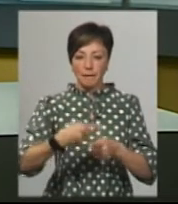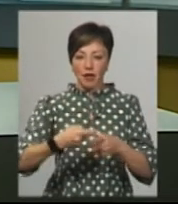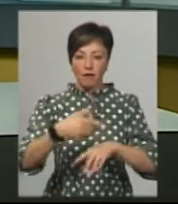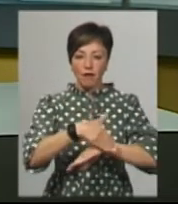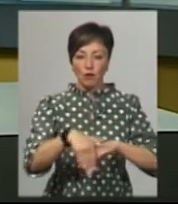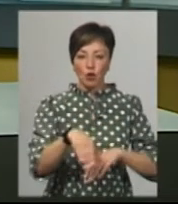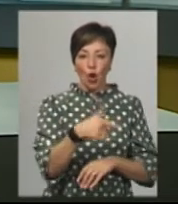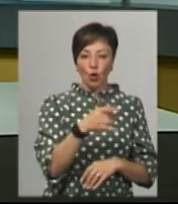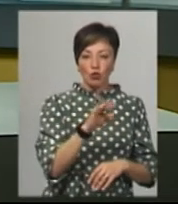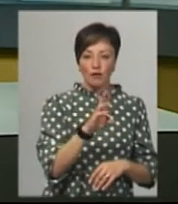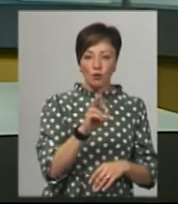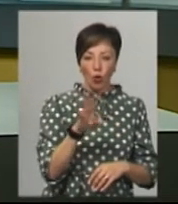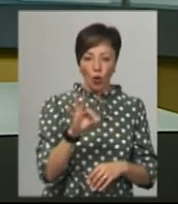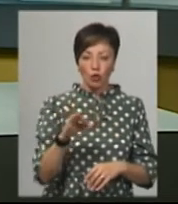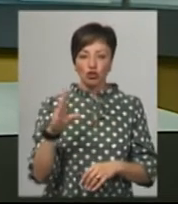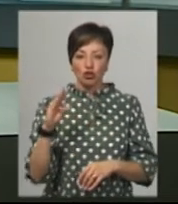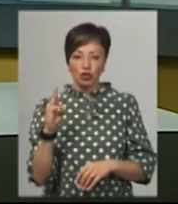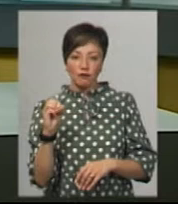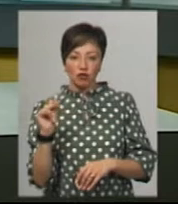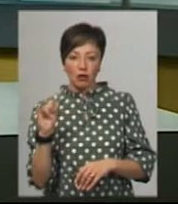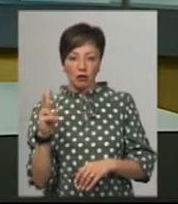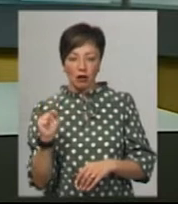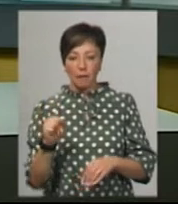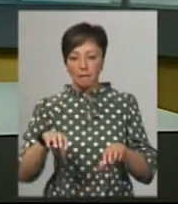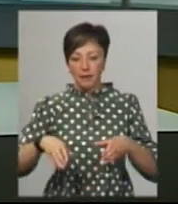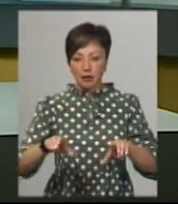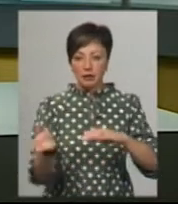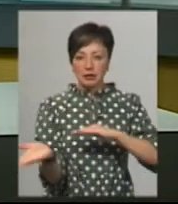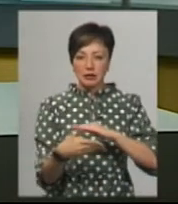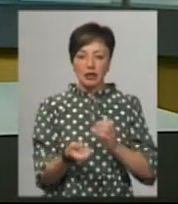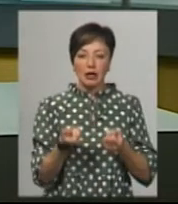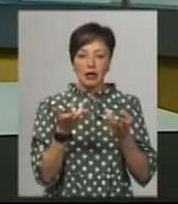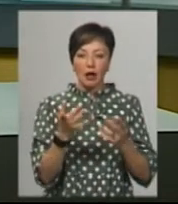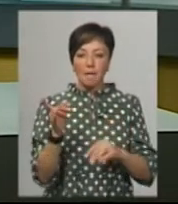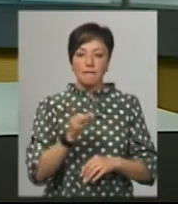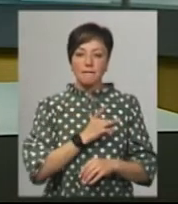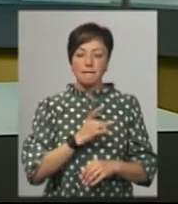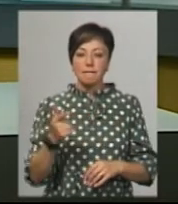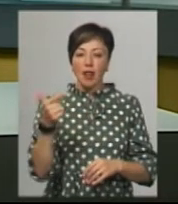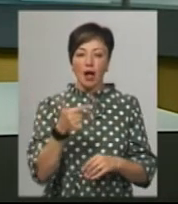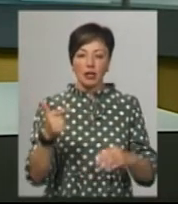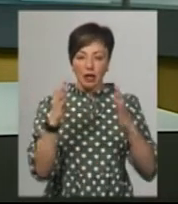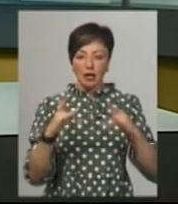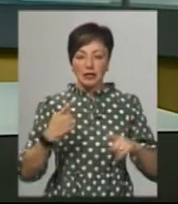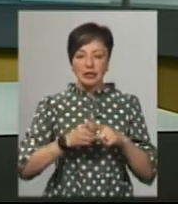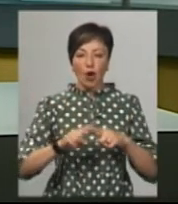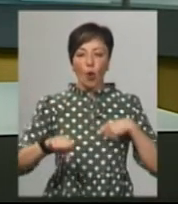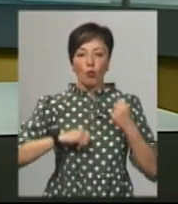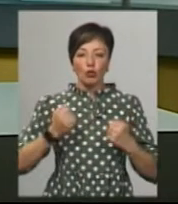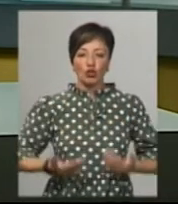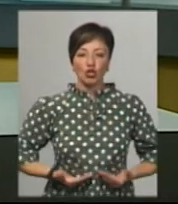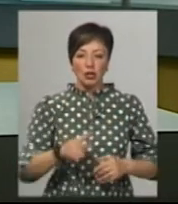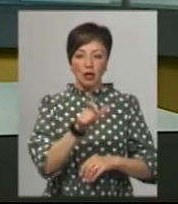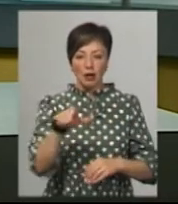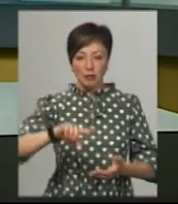вулиць Грушевського і Шевченка. Де мають класти плитку, зрізали кілька блакитних ялин. Це обурило жителів міста, розповів Суспільному